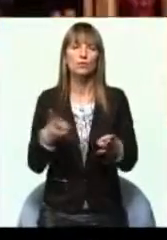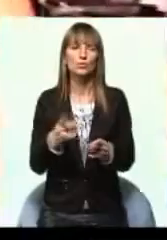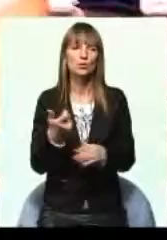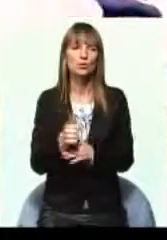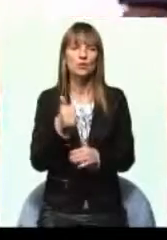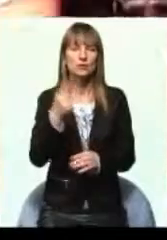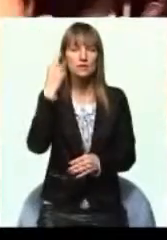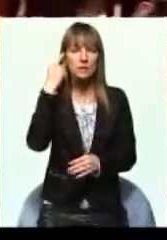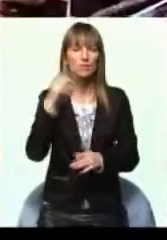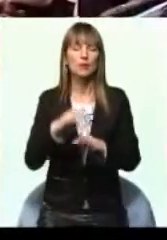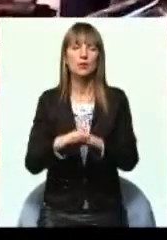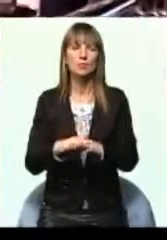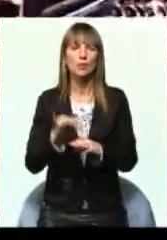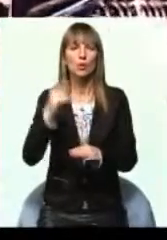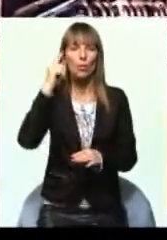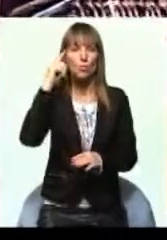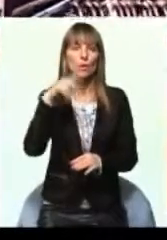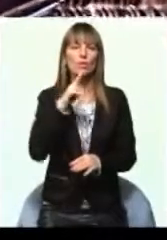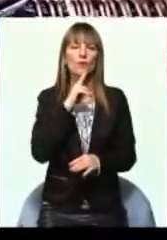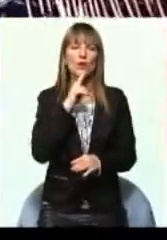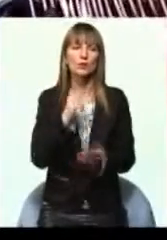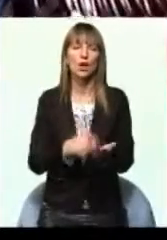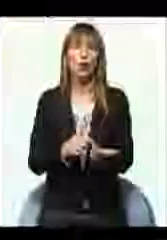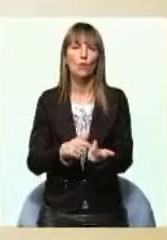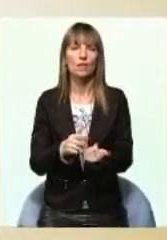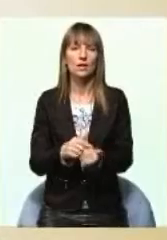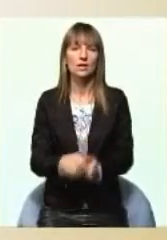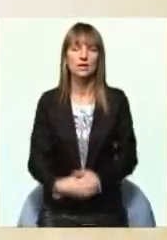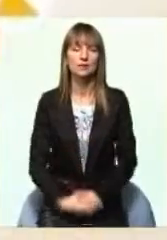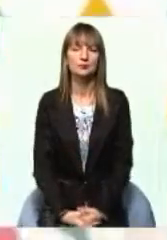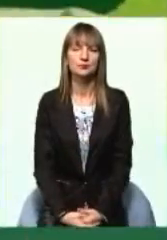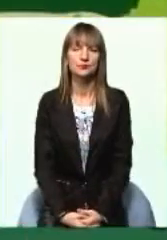добре знати математику та вміти уважно рахувати.